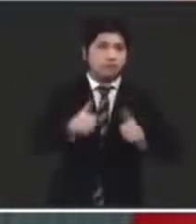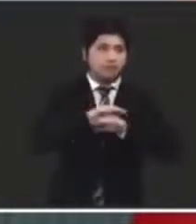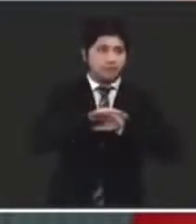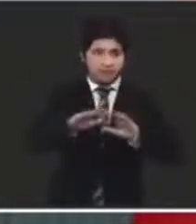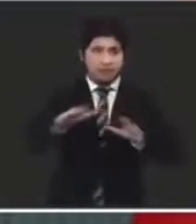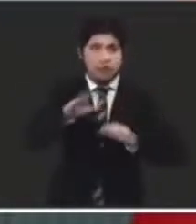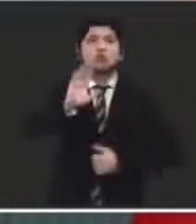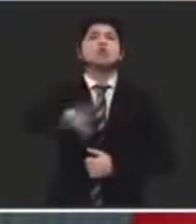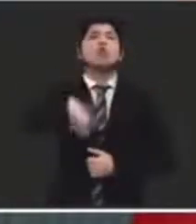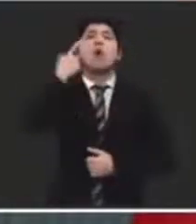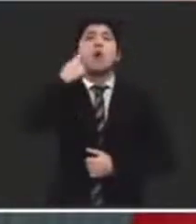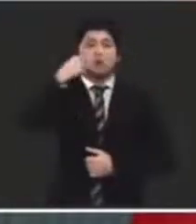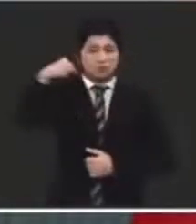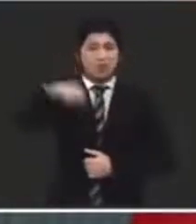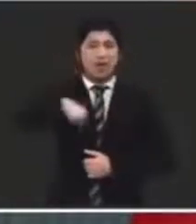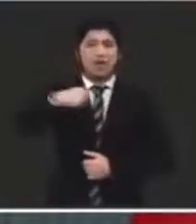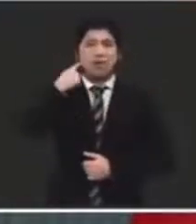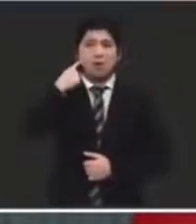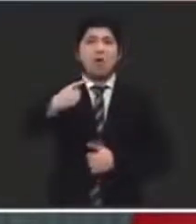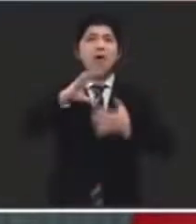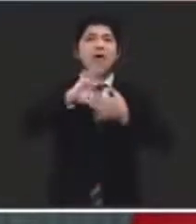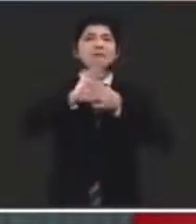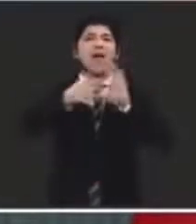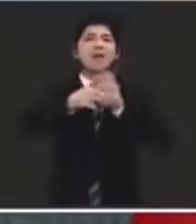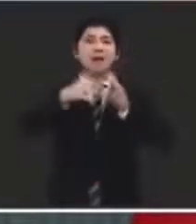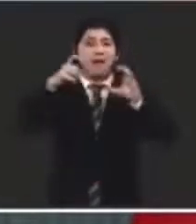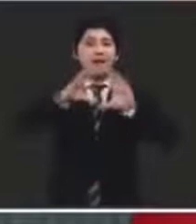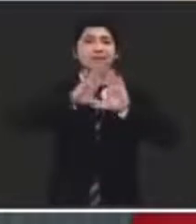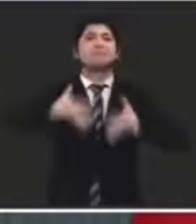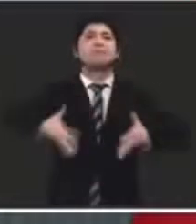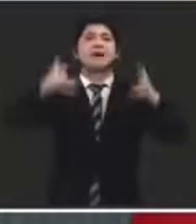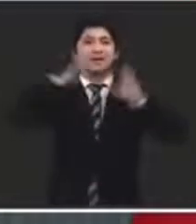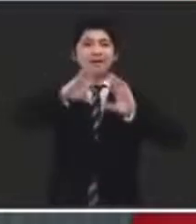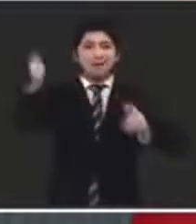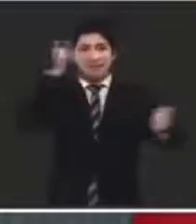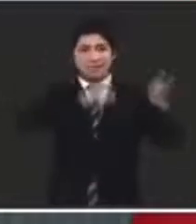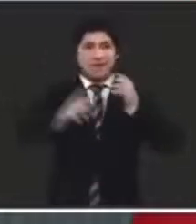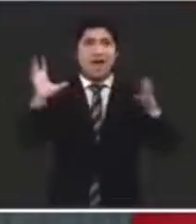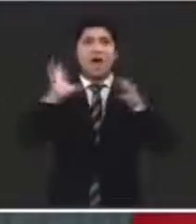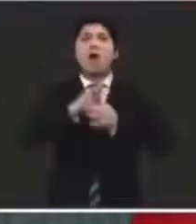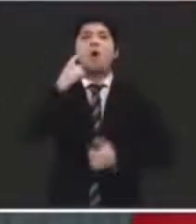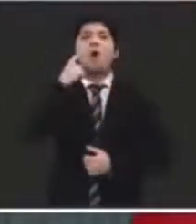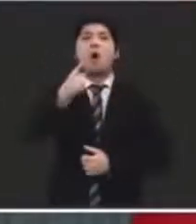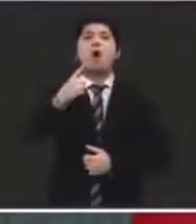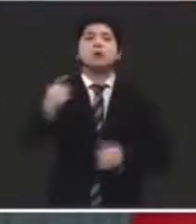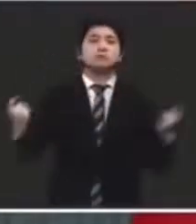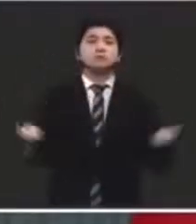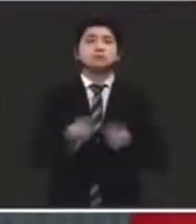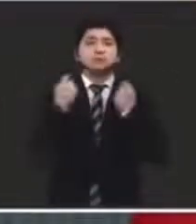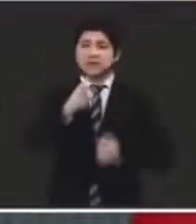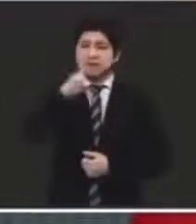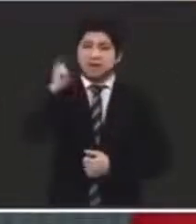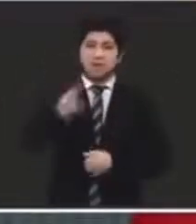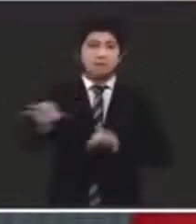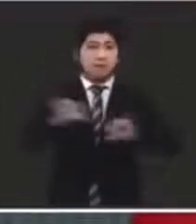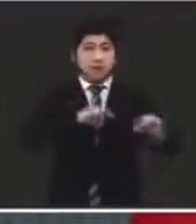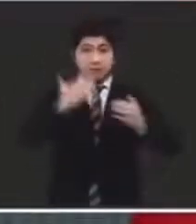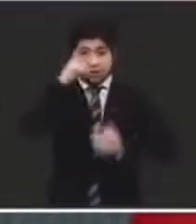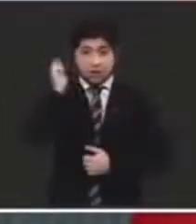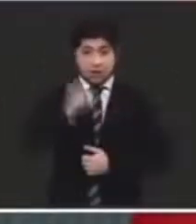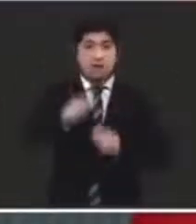Bir taraftan da şu anda terminalin yapımı ile alakalı çalışmaların kararını vereceğiz